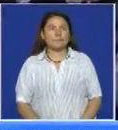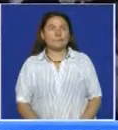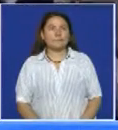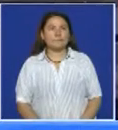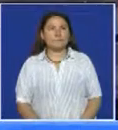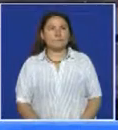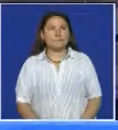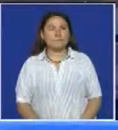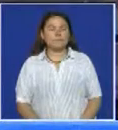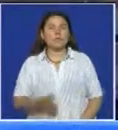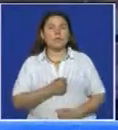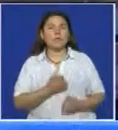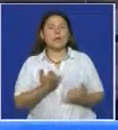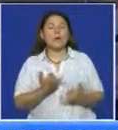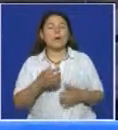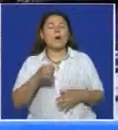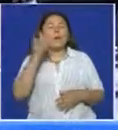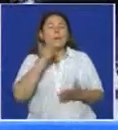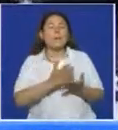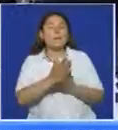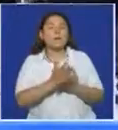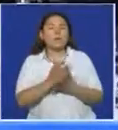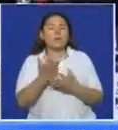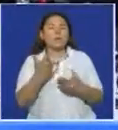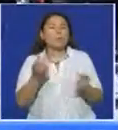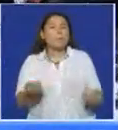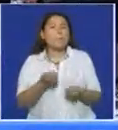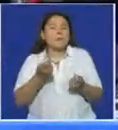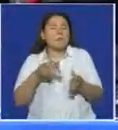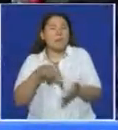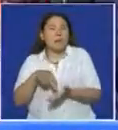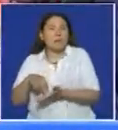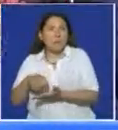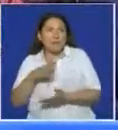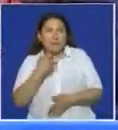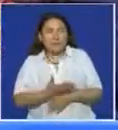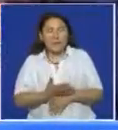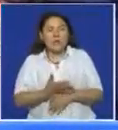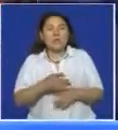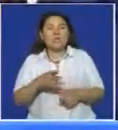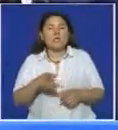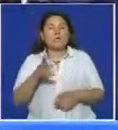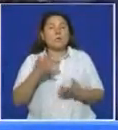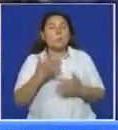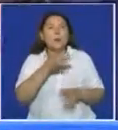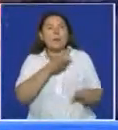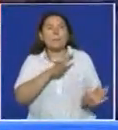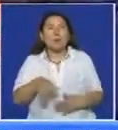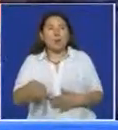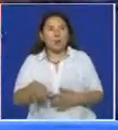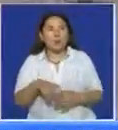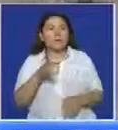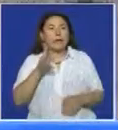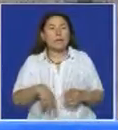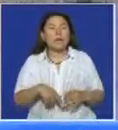к сожалению ряды ветеранов с каждым годом редеют но сколько бы лет ни прошло со дня окончания одной из самых страшных войн в истории человечества